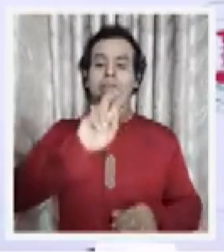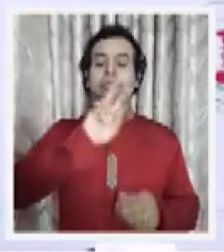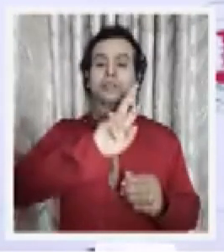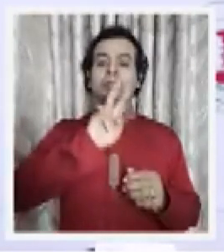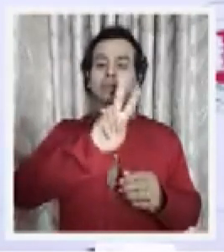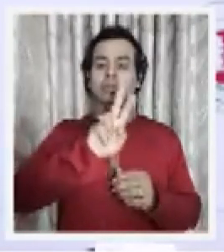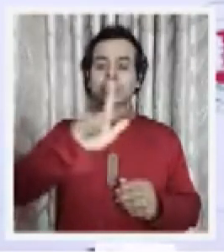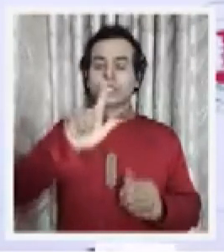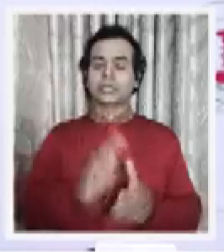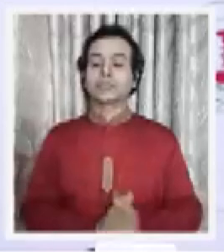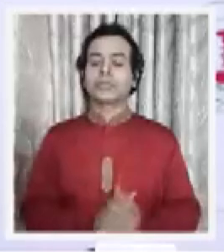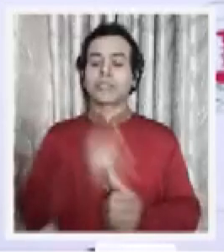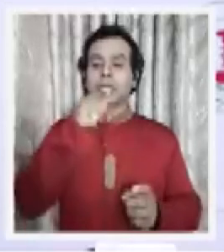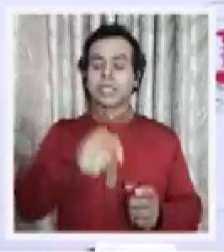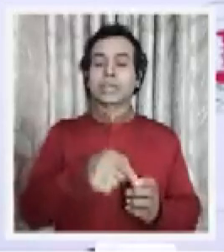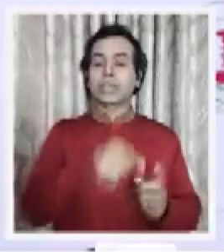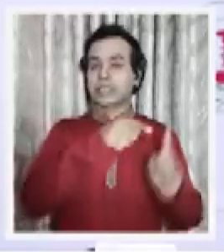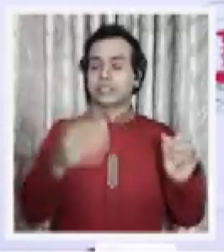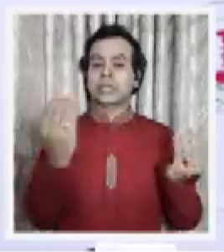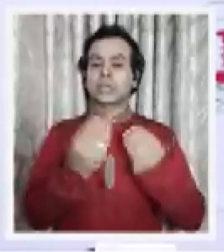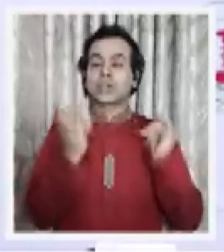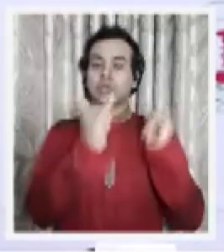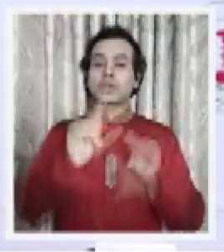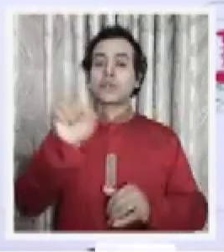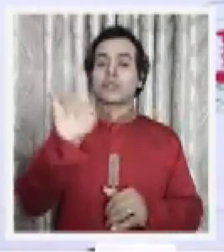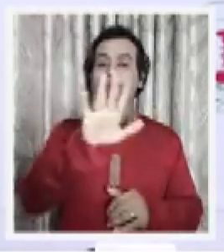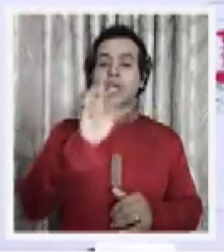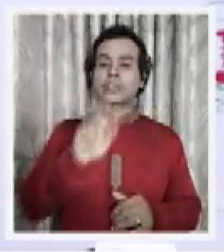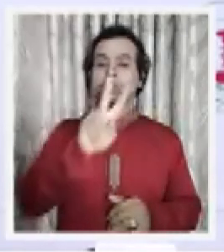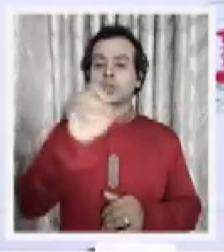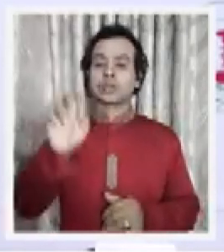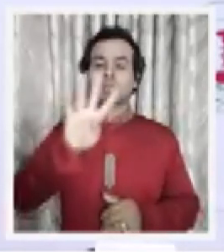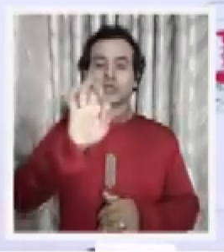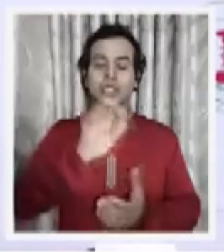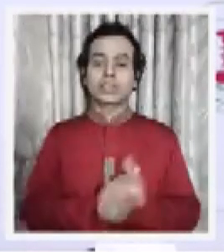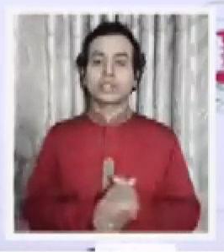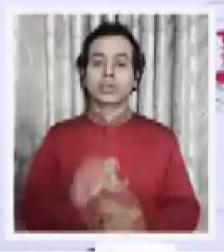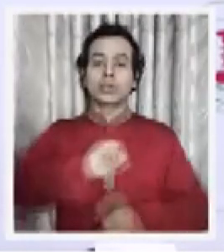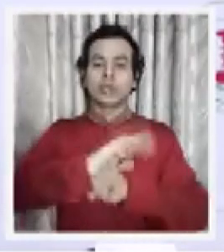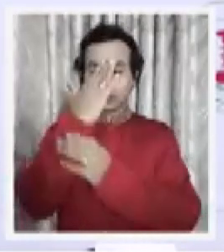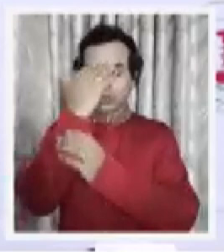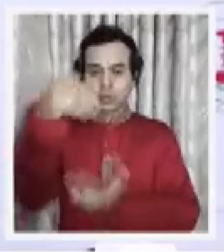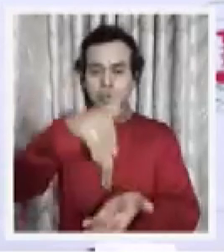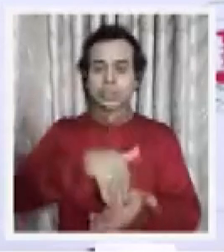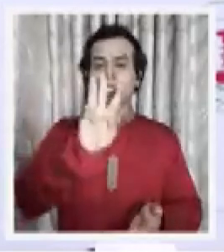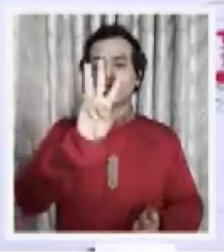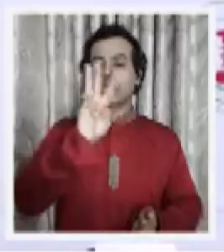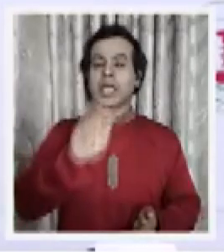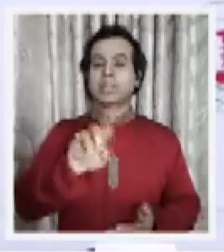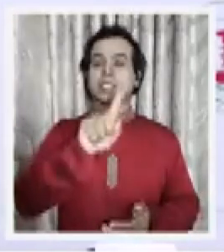97 জন। সারা দেশে সব মিলিয়ে সজ্জার সংখ্যা, সাধারণ সজ্জা সংখ্যা 15,240টি, রোগী ভর্তি